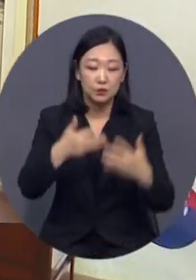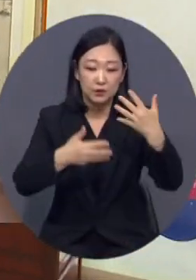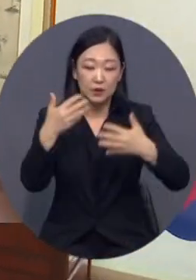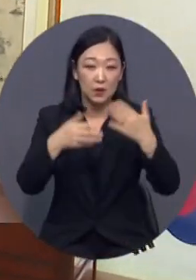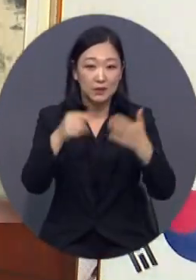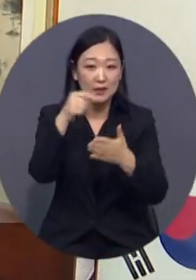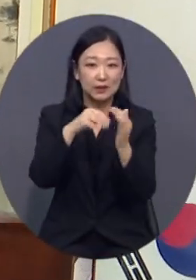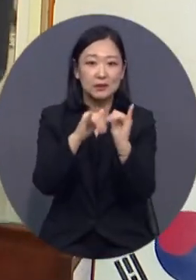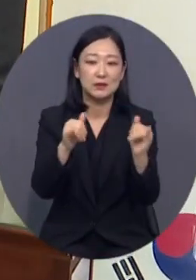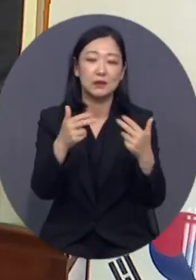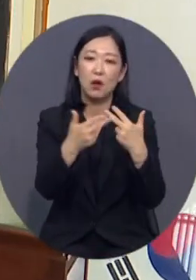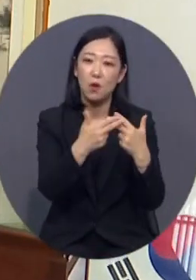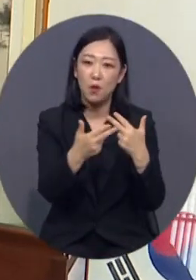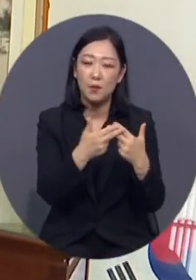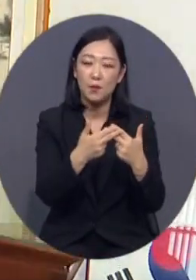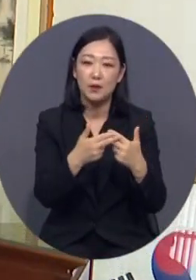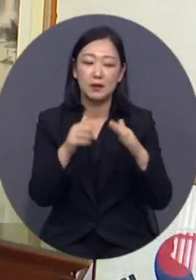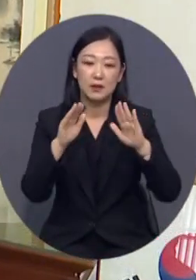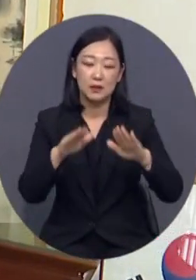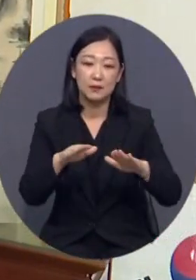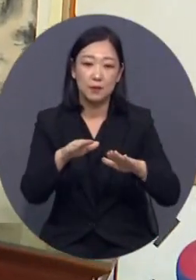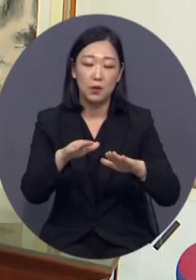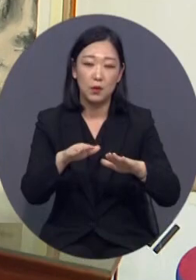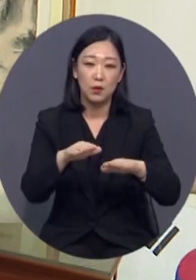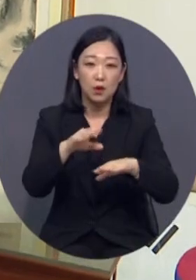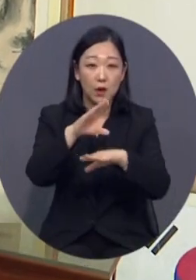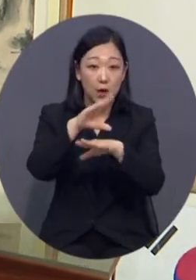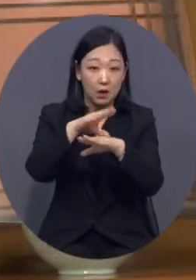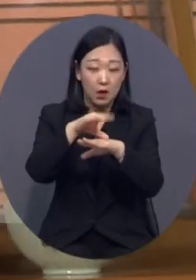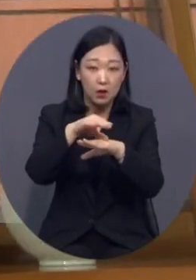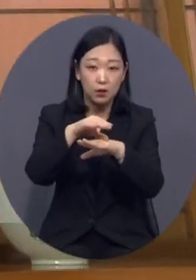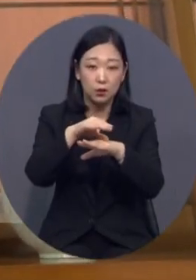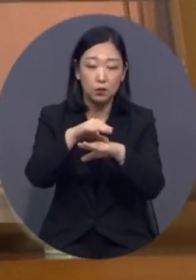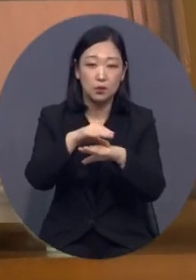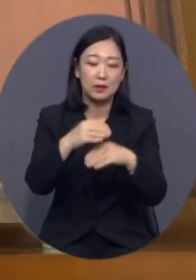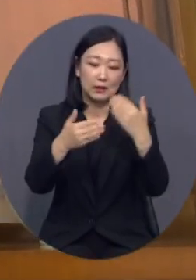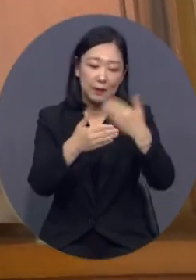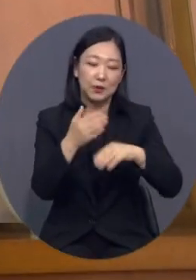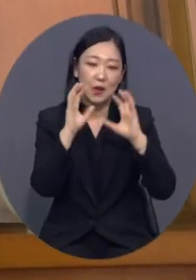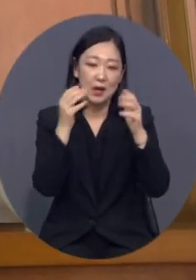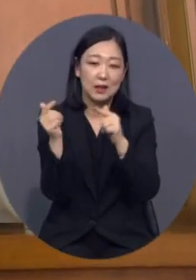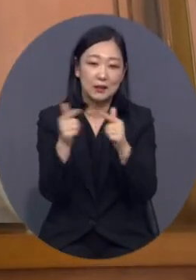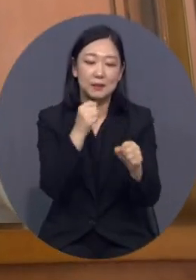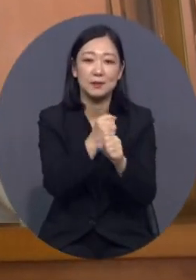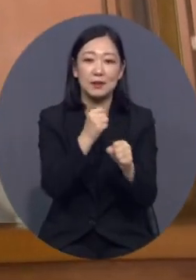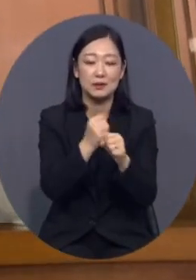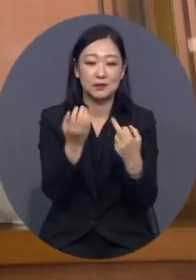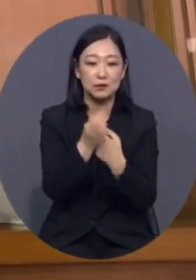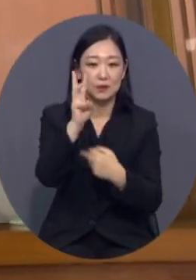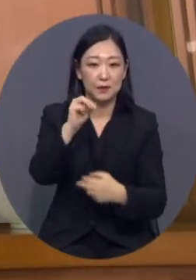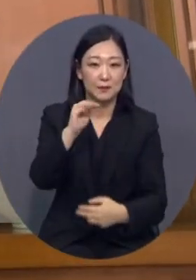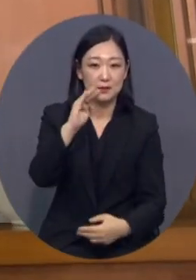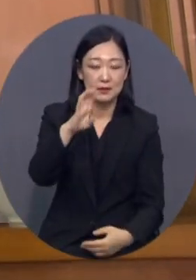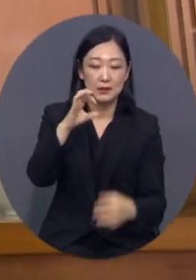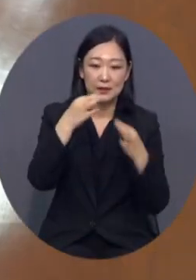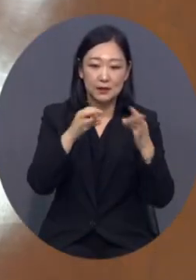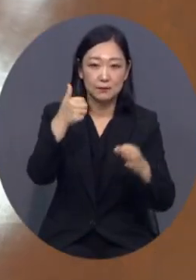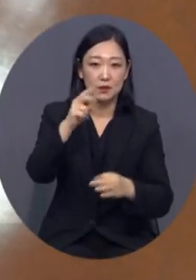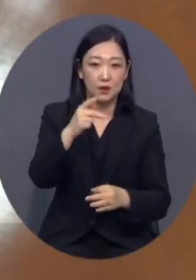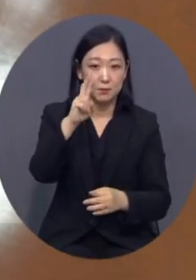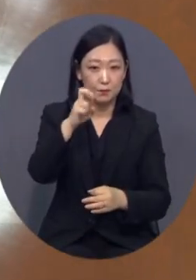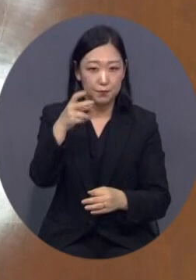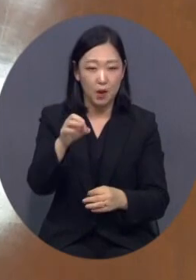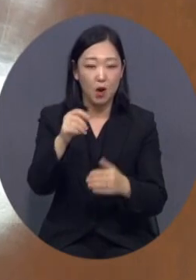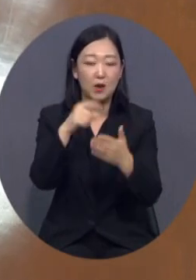제110회 이달의 영상기자상 보도특집 다큐 부문에 남겨진 아이들을 제작한 제주mbc 김현명 기자를